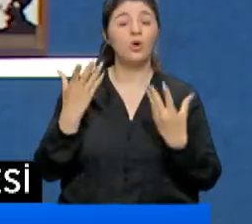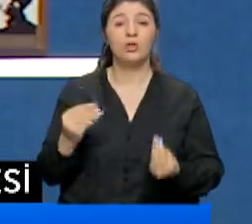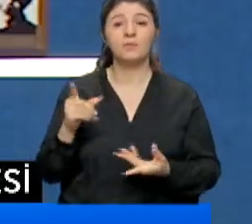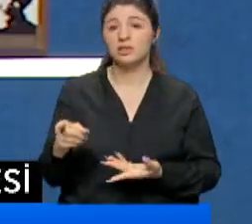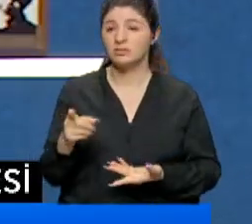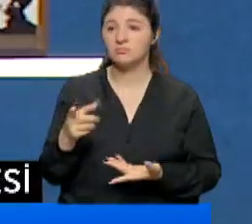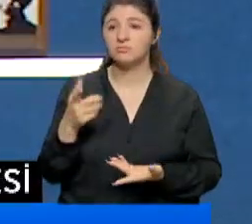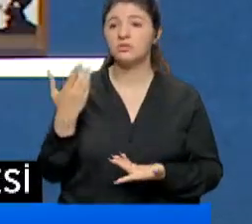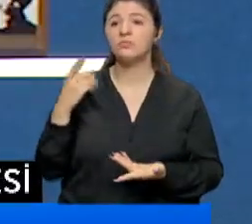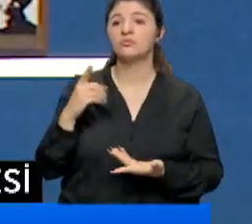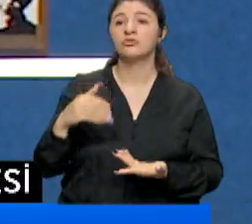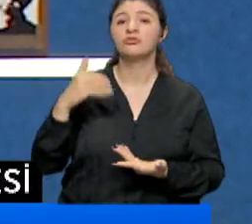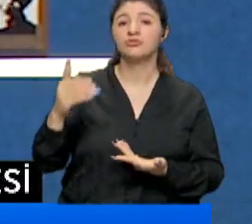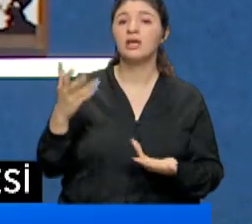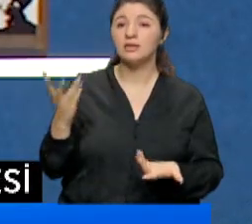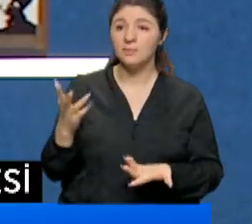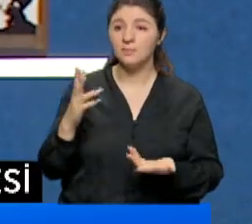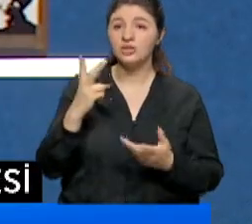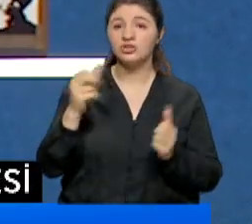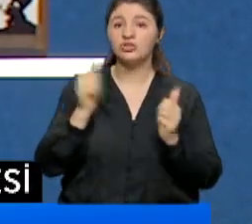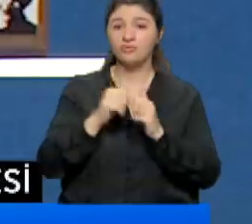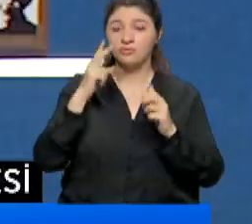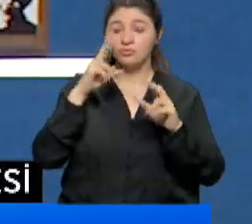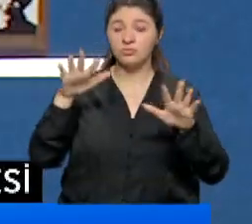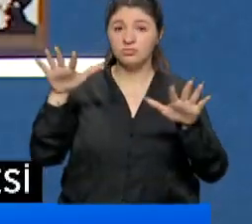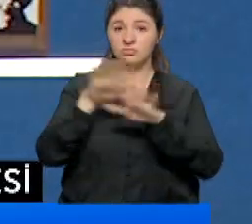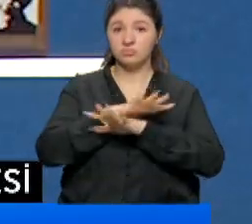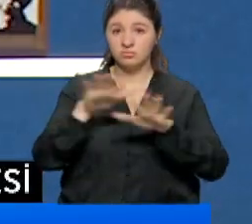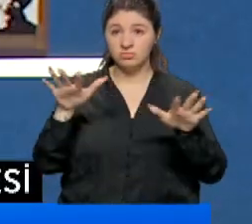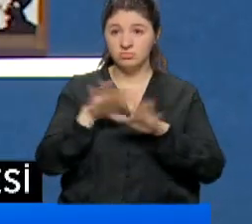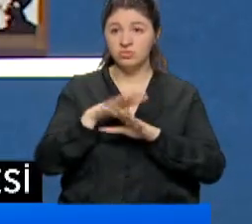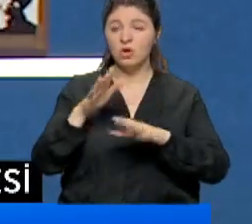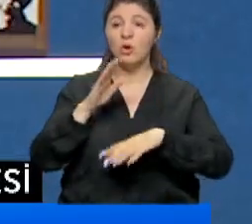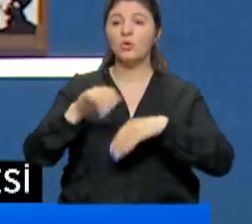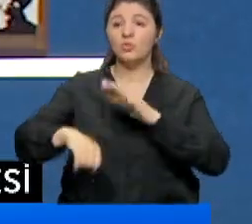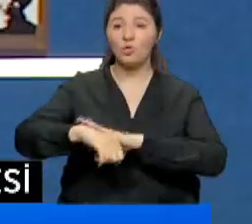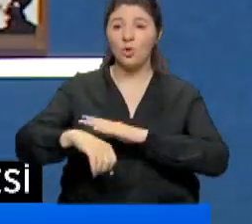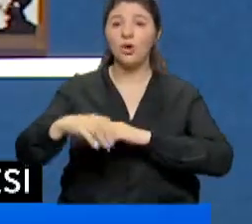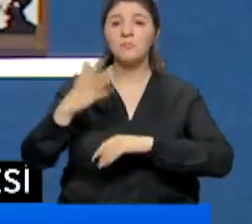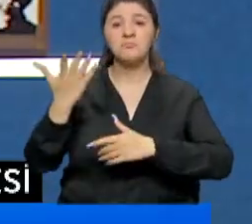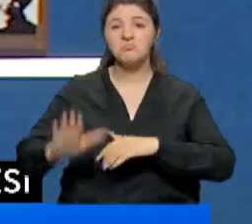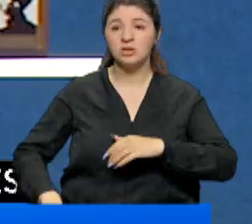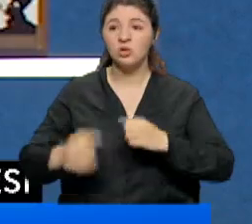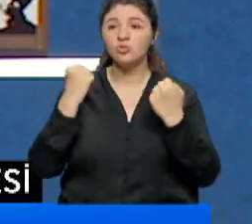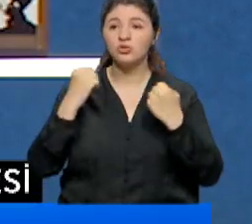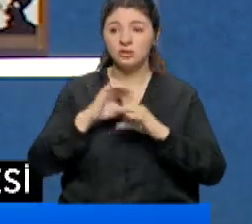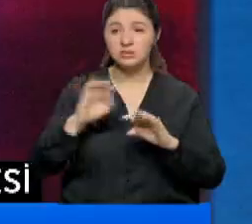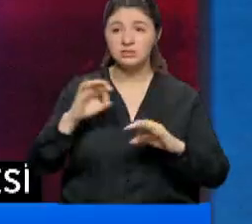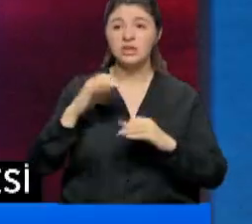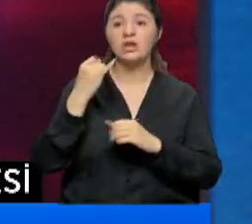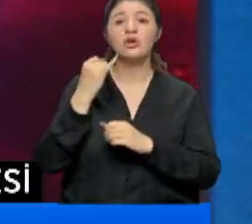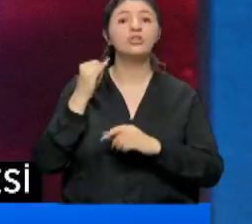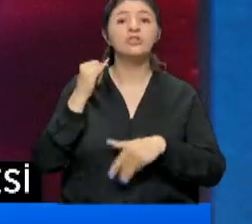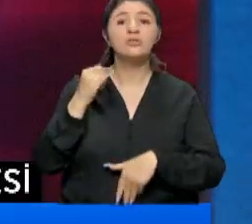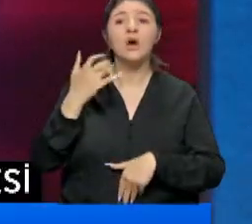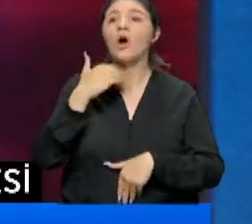olabilir Bunun dışında tabi çift görmeler kol ya da bacak kuvvetsizliği mesane